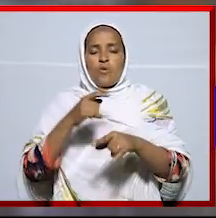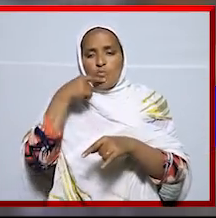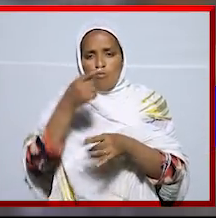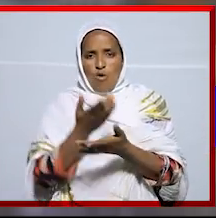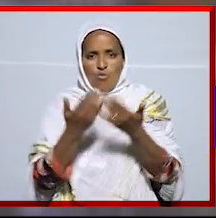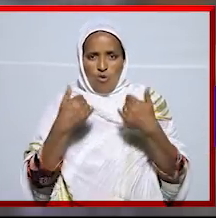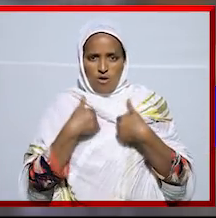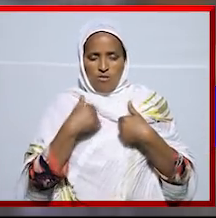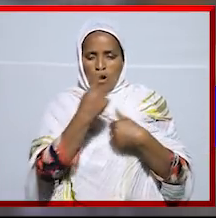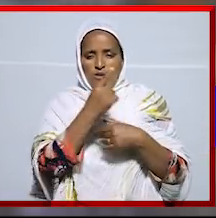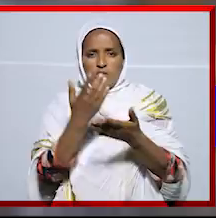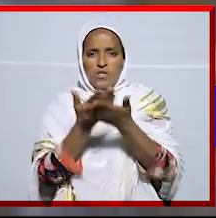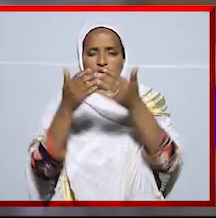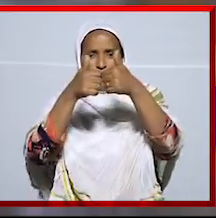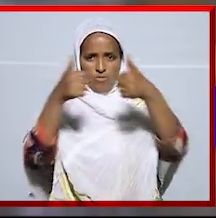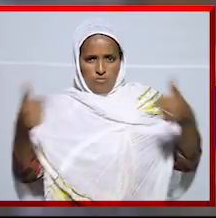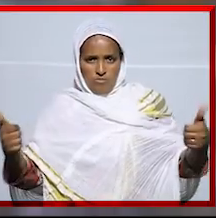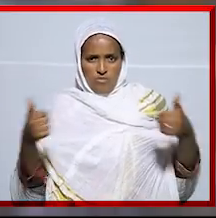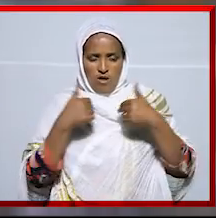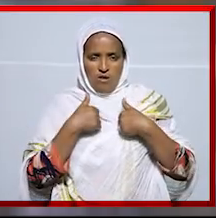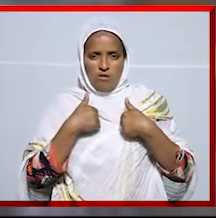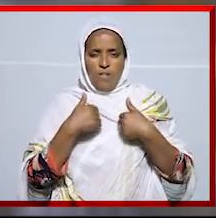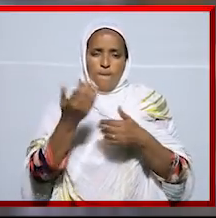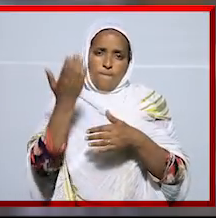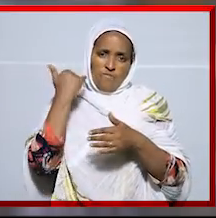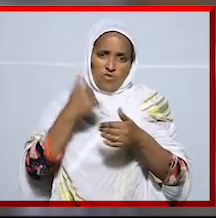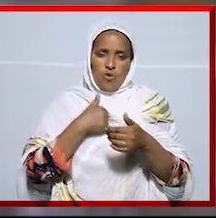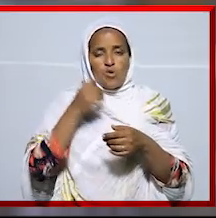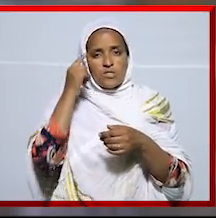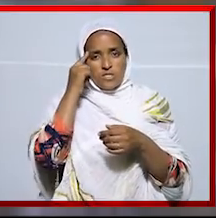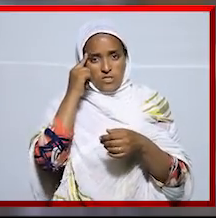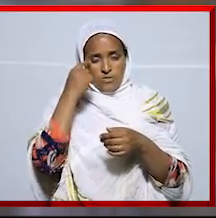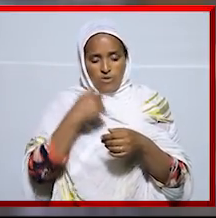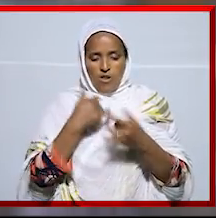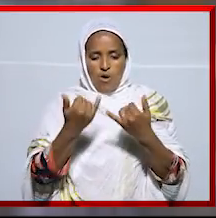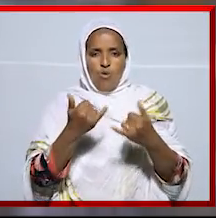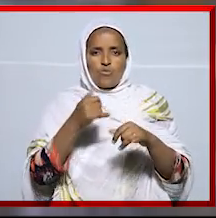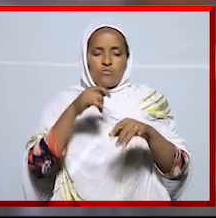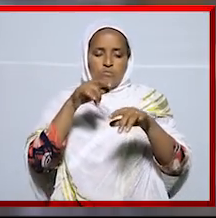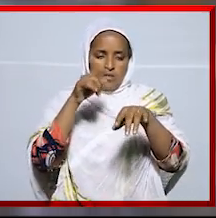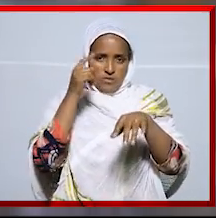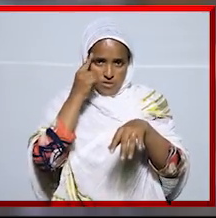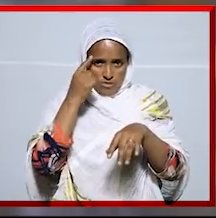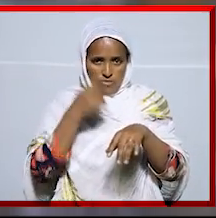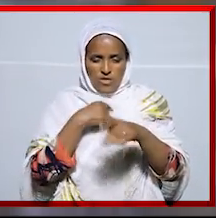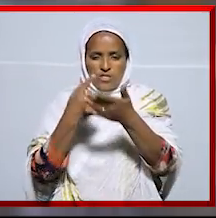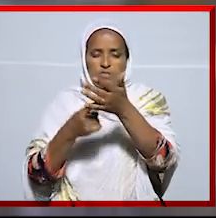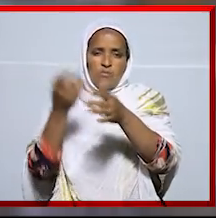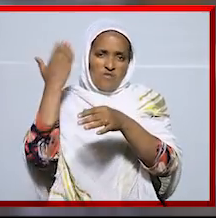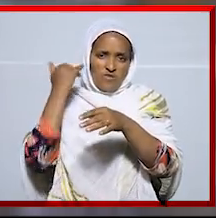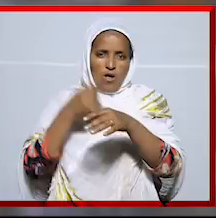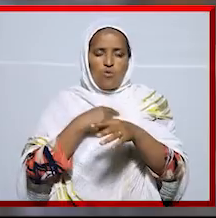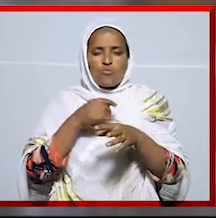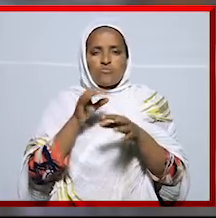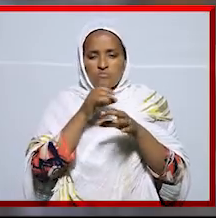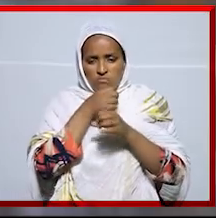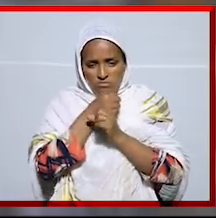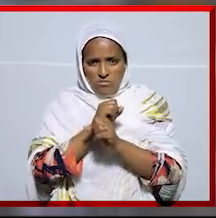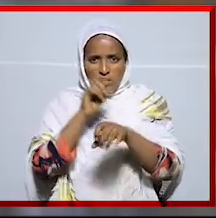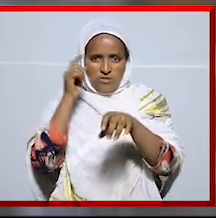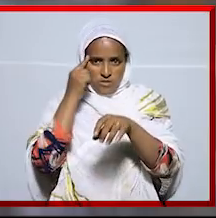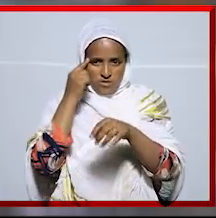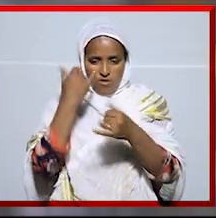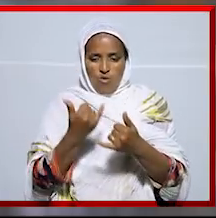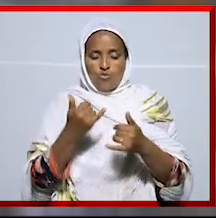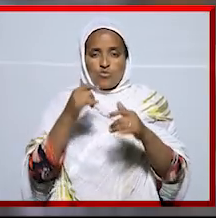ነገር አሉ። ብዙ ነገሮች ከአንዳንድ ነገር በመራቅ ዘመናዊነት አለ። አሁን በፊት የነበሩት አስተሳሰብ አሉ፣ አሁን ጊዜ አስተሳሰብ አለ። ይዛ ሰዓት የነበሩ በድሮ ሰዓት